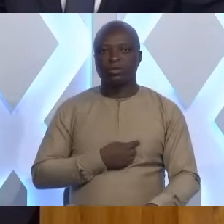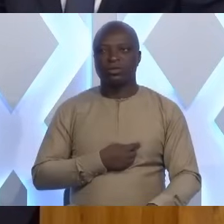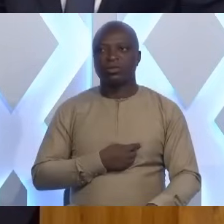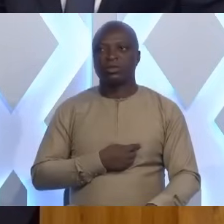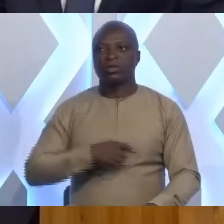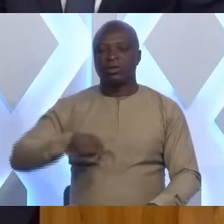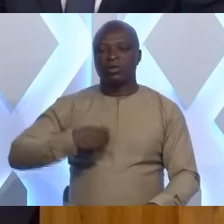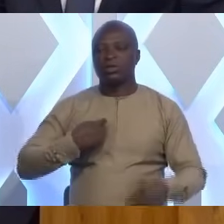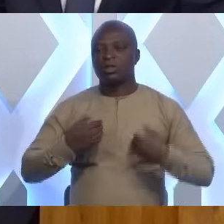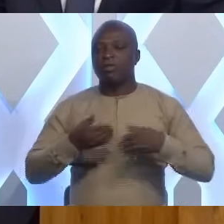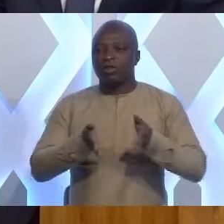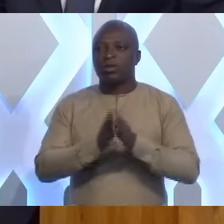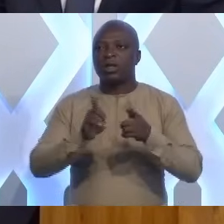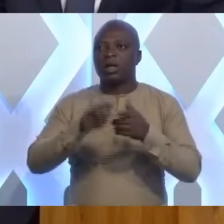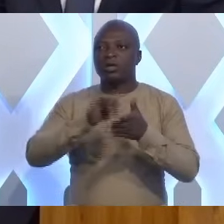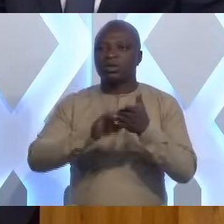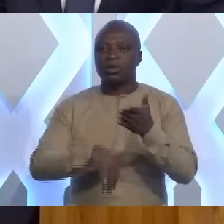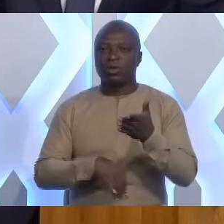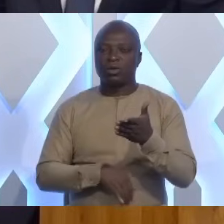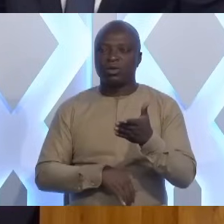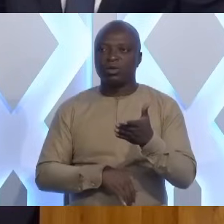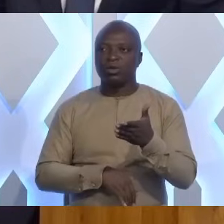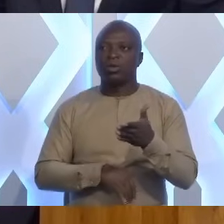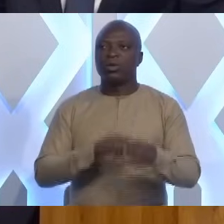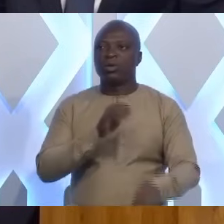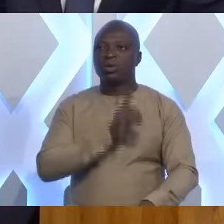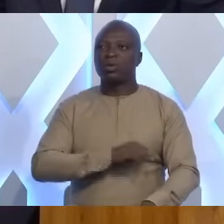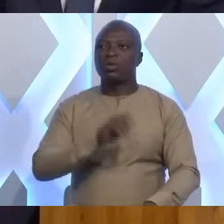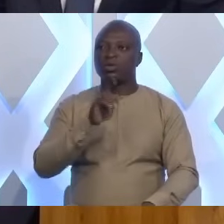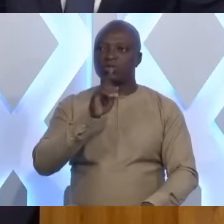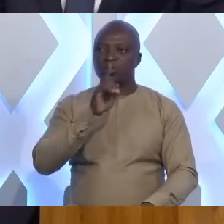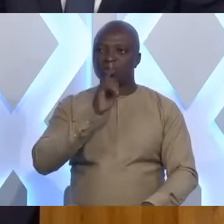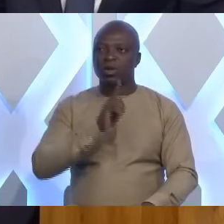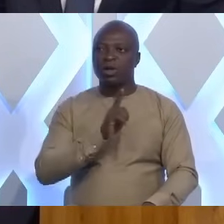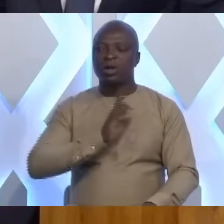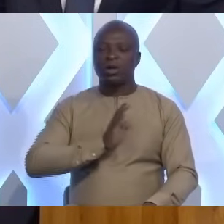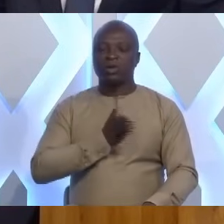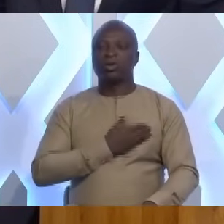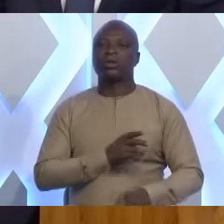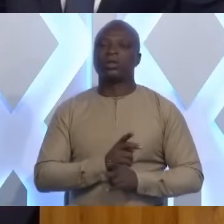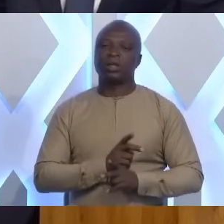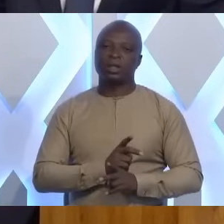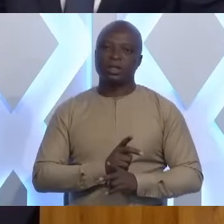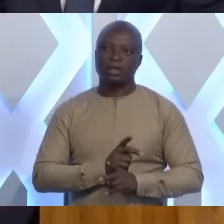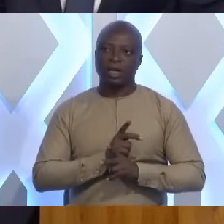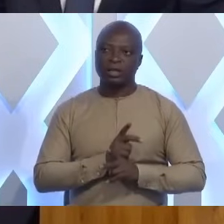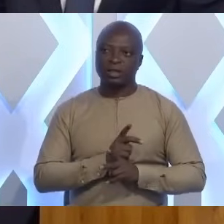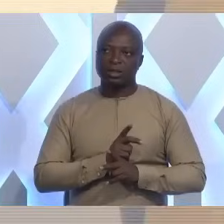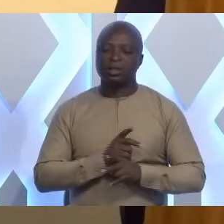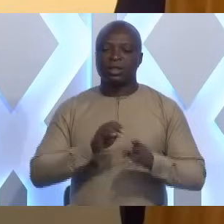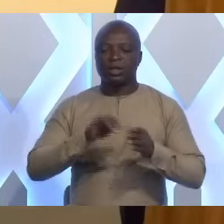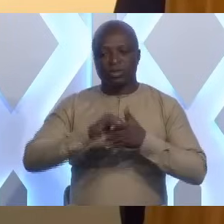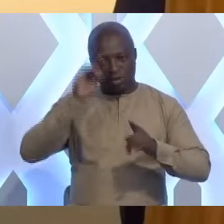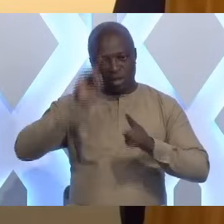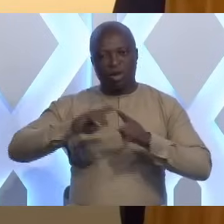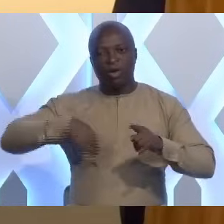nous avons demandé à ce que le Togo soit notre garant dans cet accord. Nous